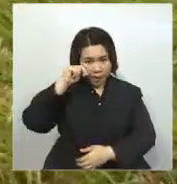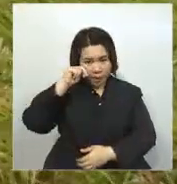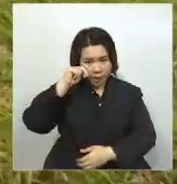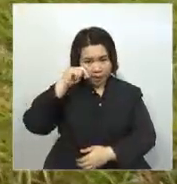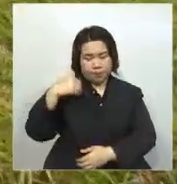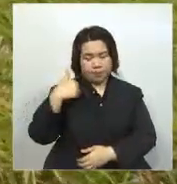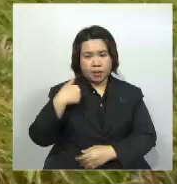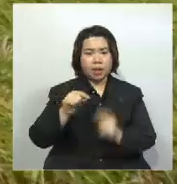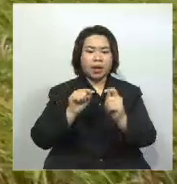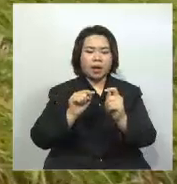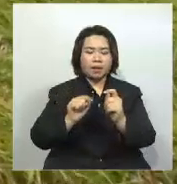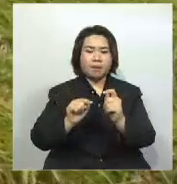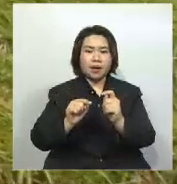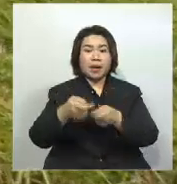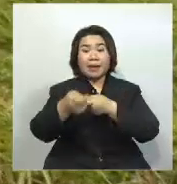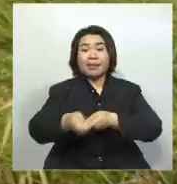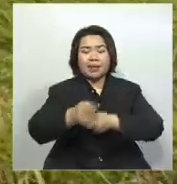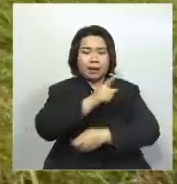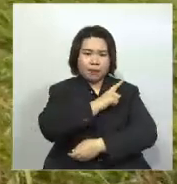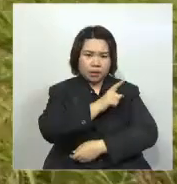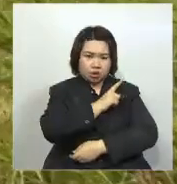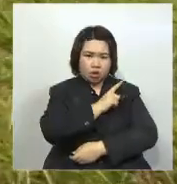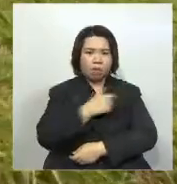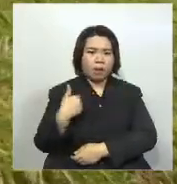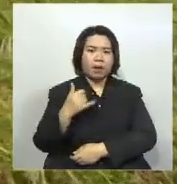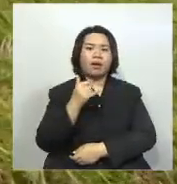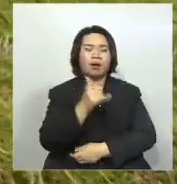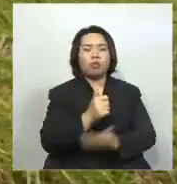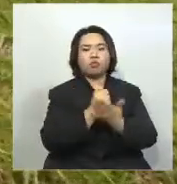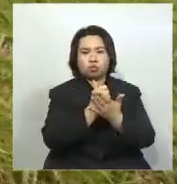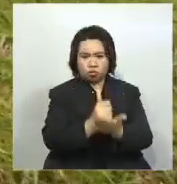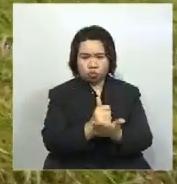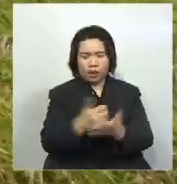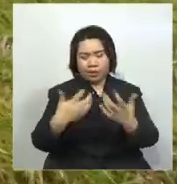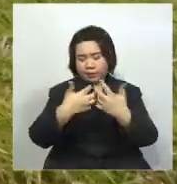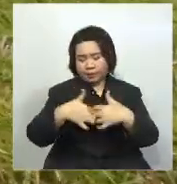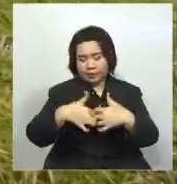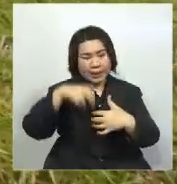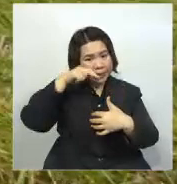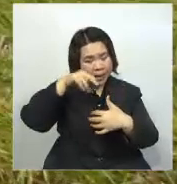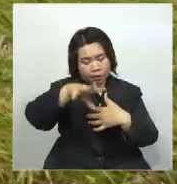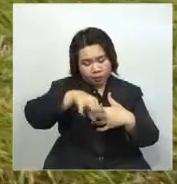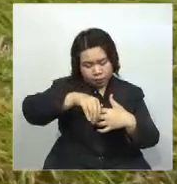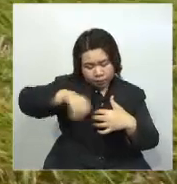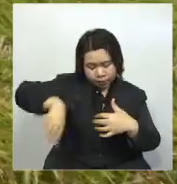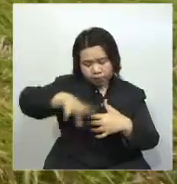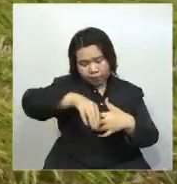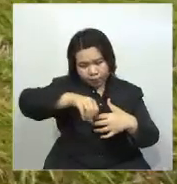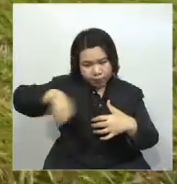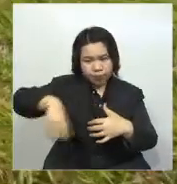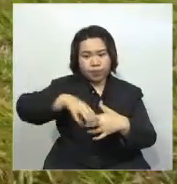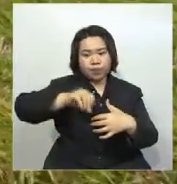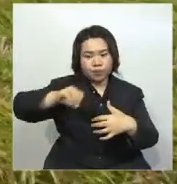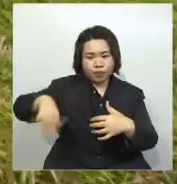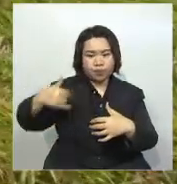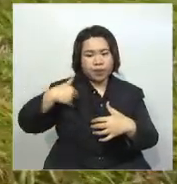ถึงเกษตรอําเภอสิงหนครเองค่ะก็ได้ลงพื้นที่มานะคะเร่งสูบน้ําออกจากพื้นที่จนขณะนี้ค่ะน้ําได้ลด